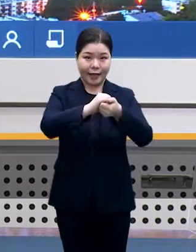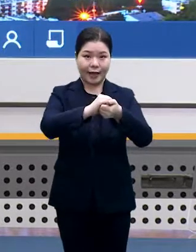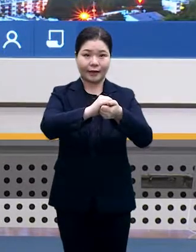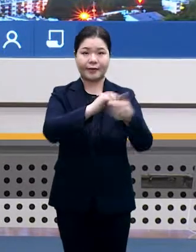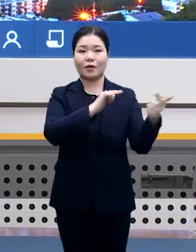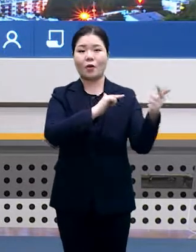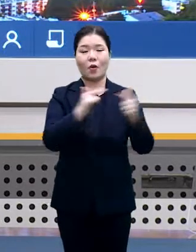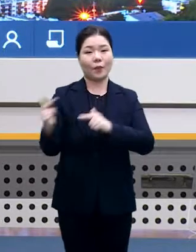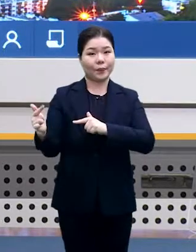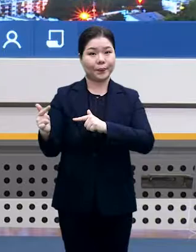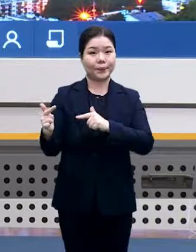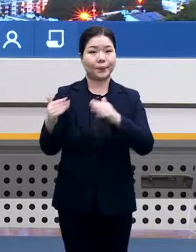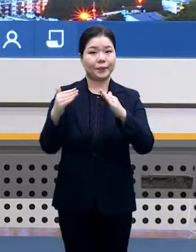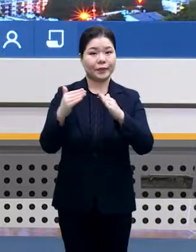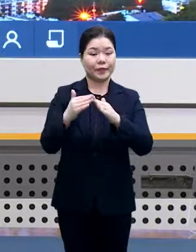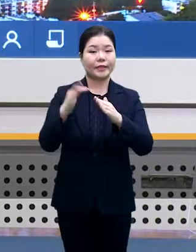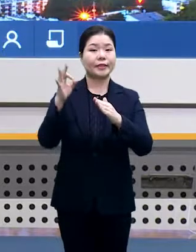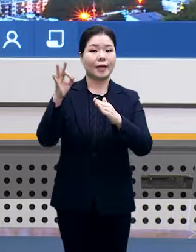같은